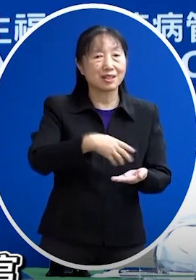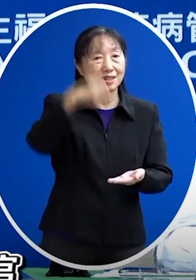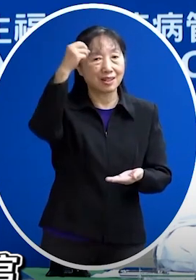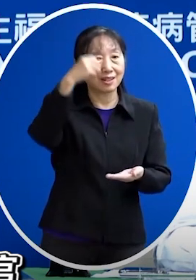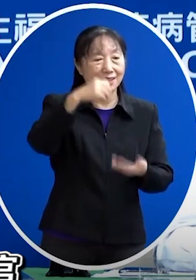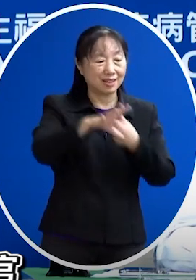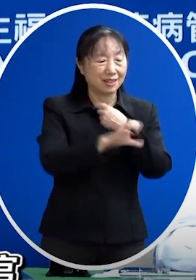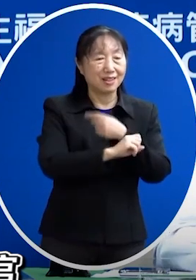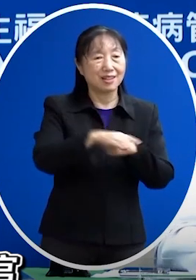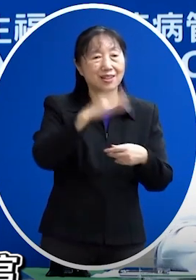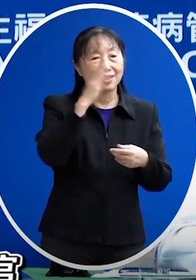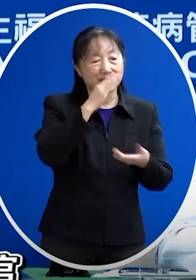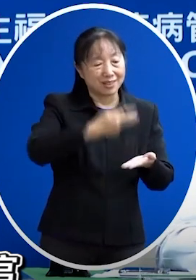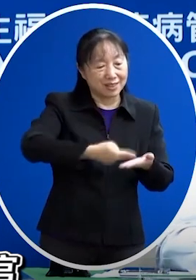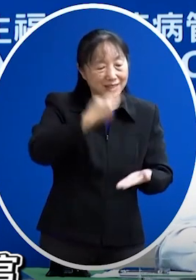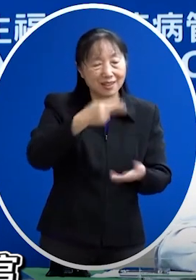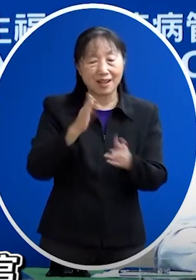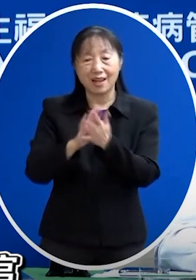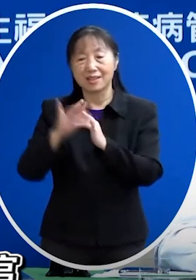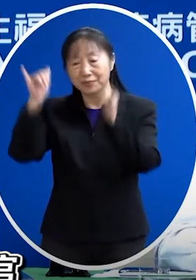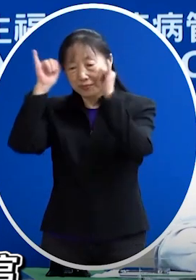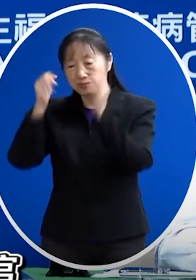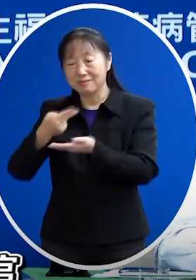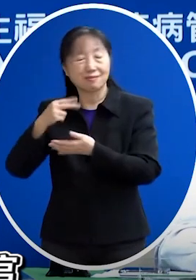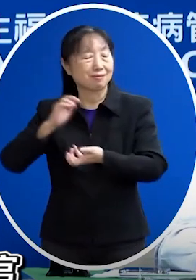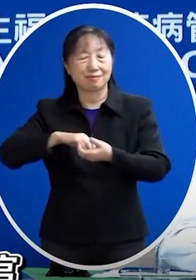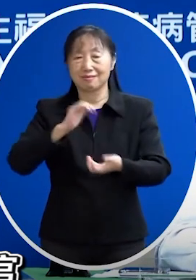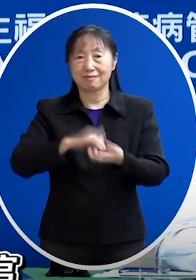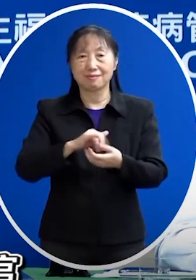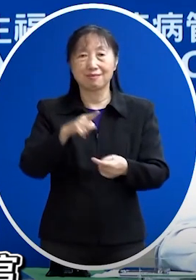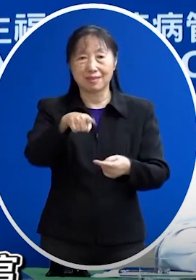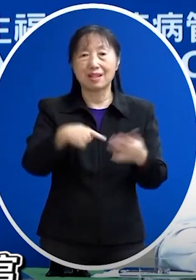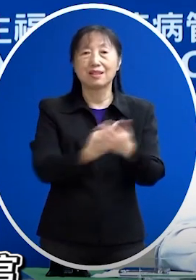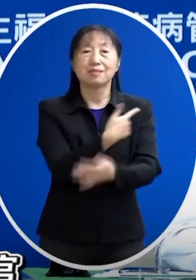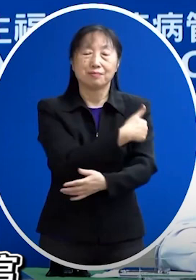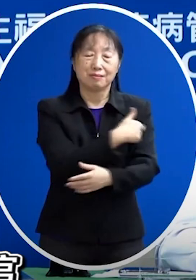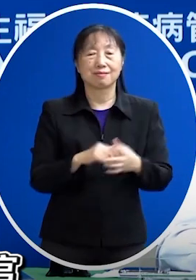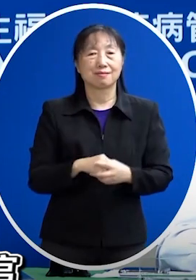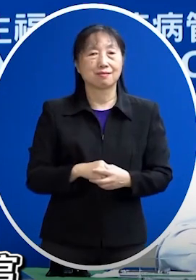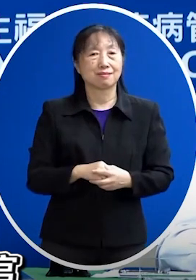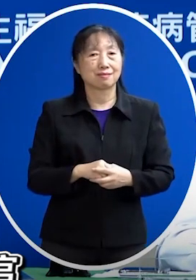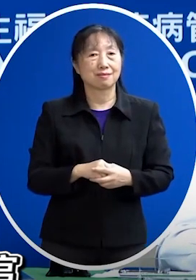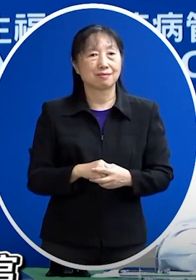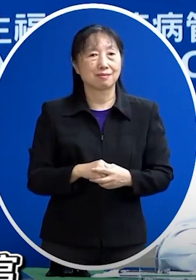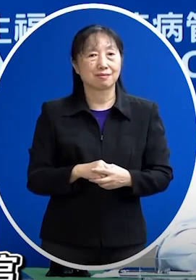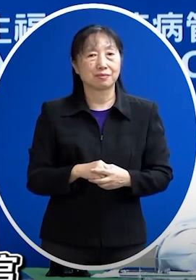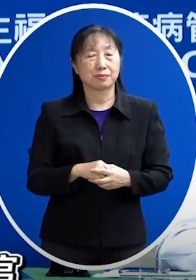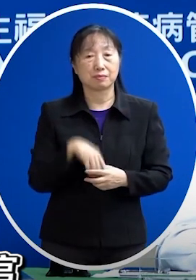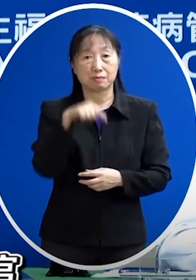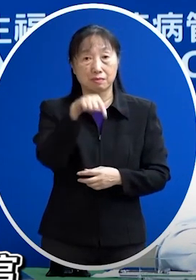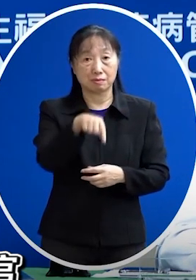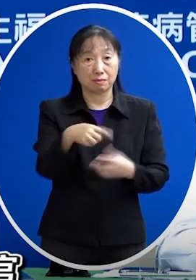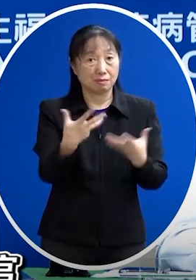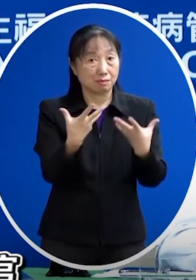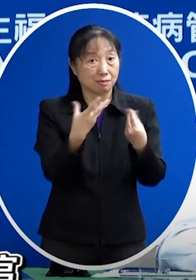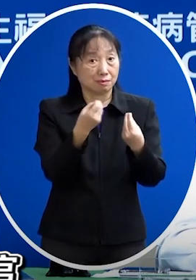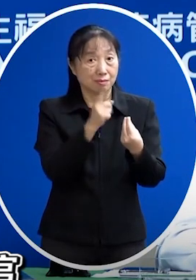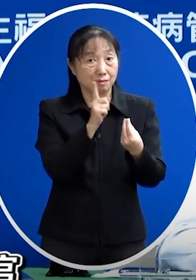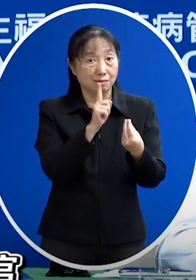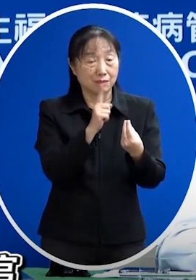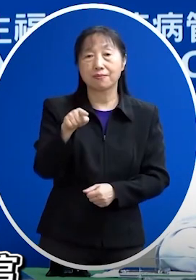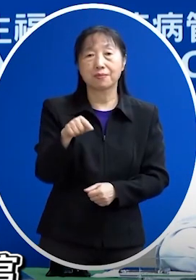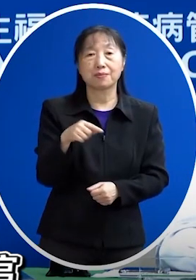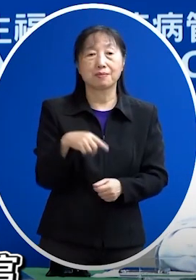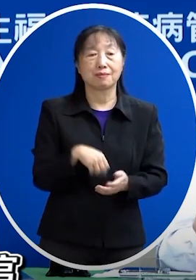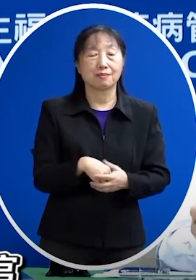牛肉面哈，没有这样，那它就是疫苗，就是保护我们人的疫苗。这里面没有这种所谓的集齐